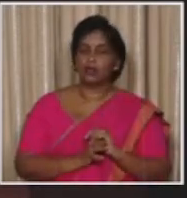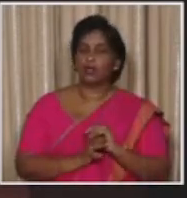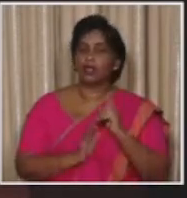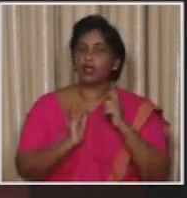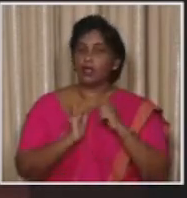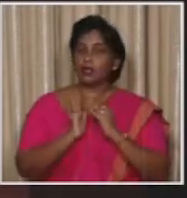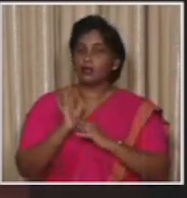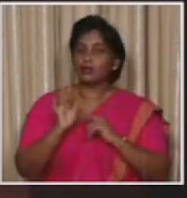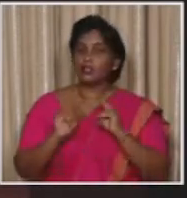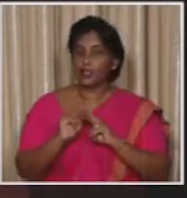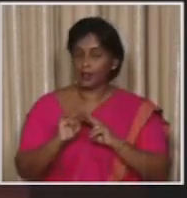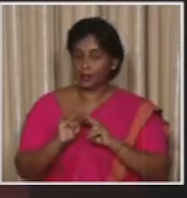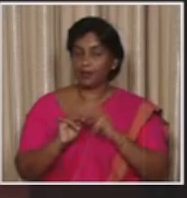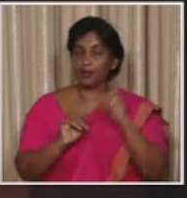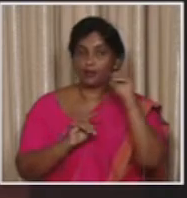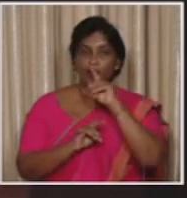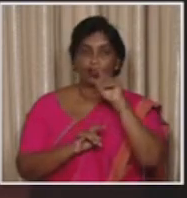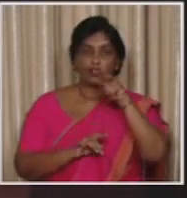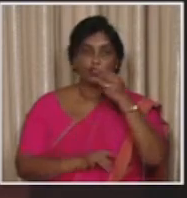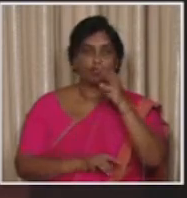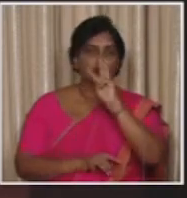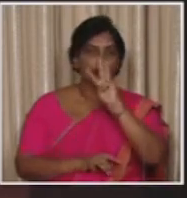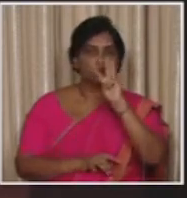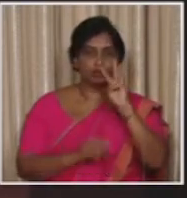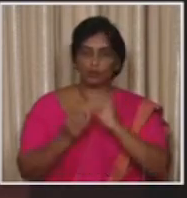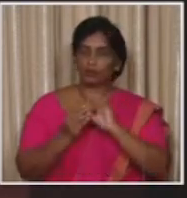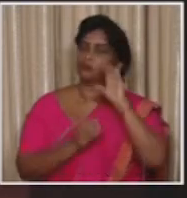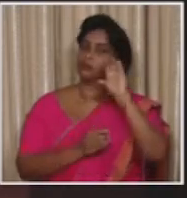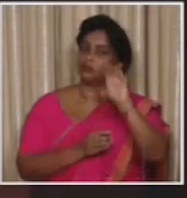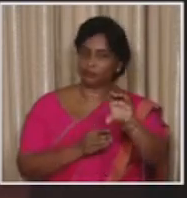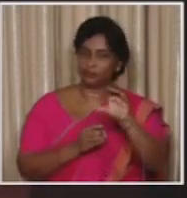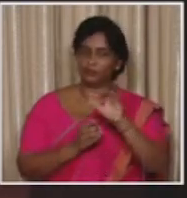IMF එක පළවෙනි කාර්තුවේ 333 දුන්නා.